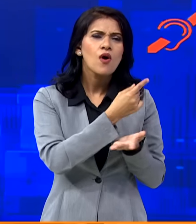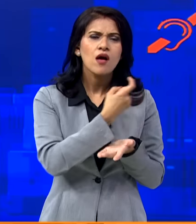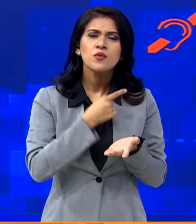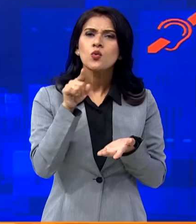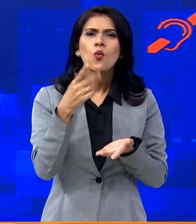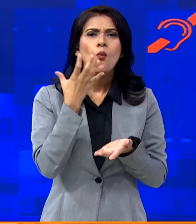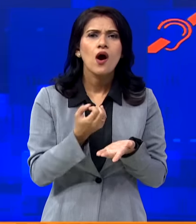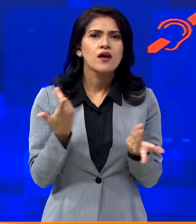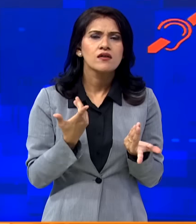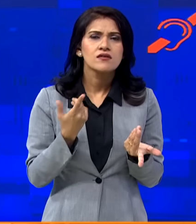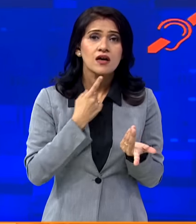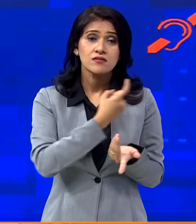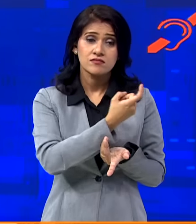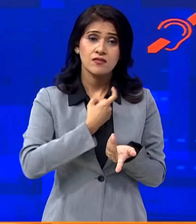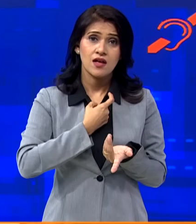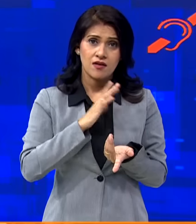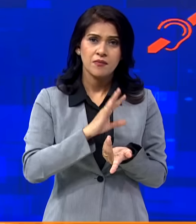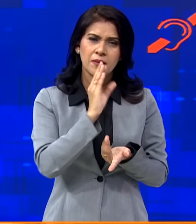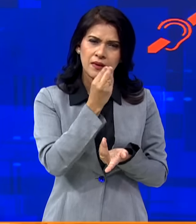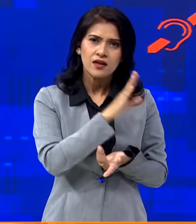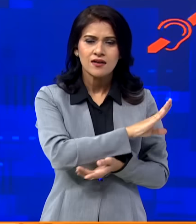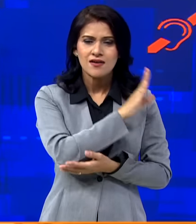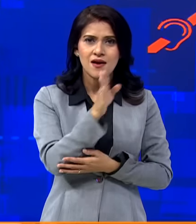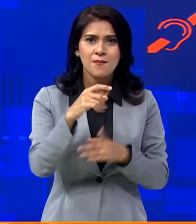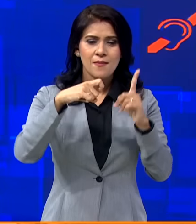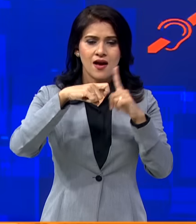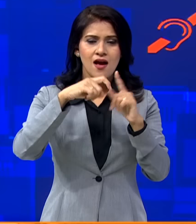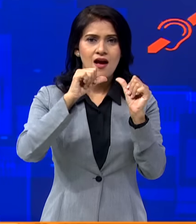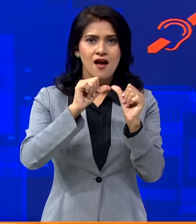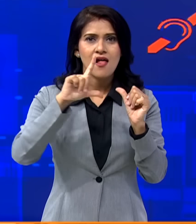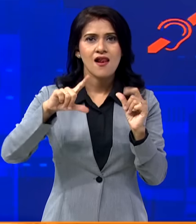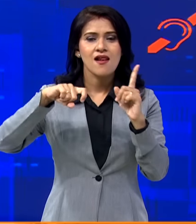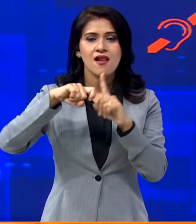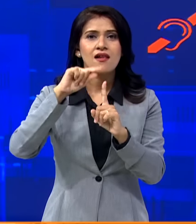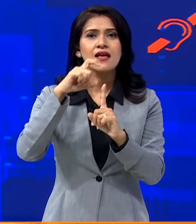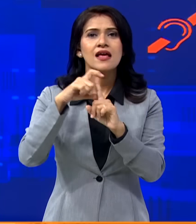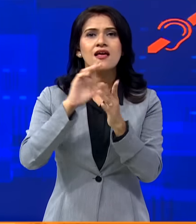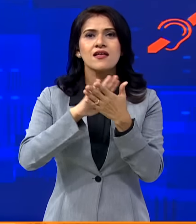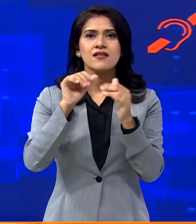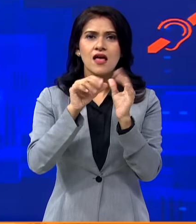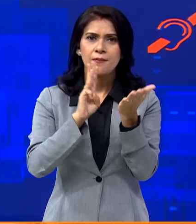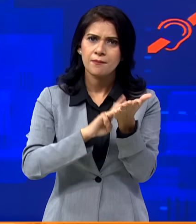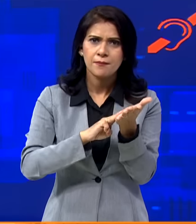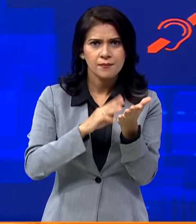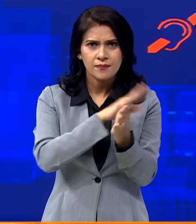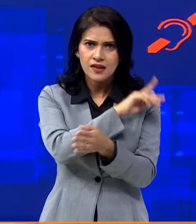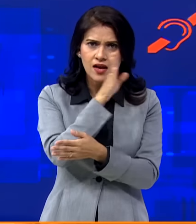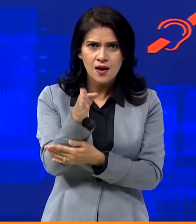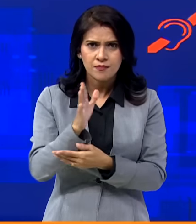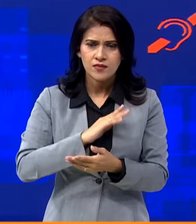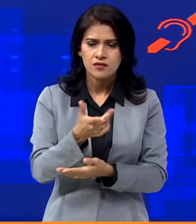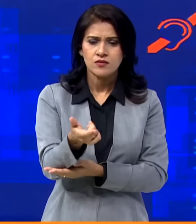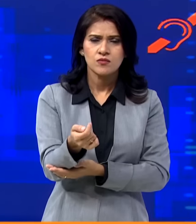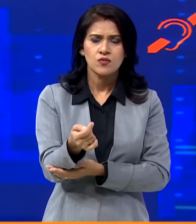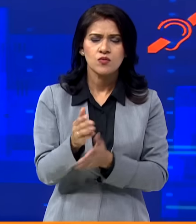हैं तो मैंने कहा क्या आप कल्की धाम आकर के मेरे साथ यज्ञ कर सकते हैं तो उन्होंने कहा कि इसमें कोई बुराई नहीं है मैं कर सकता हूं